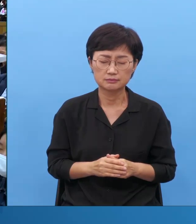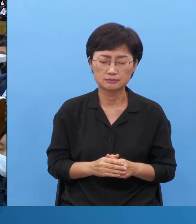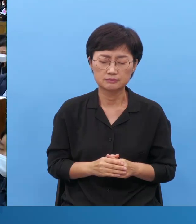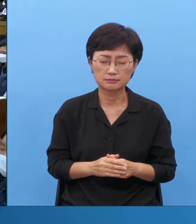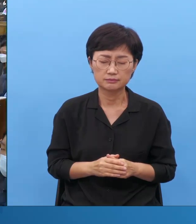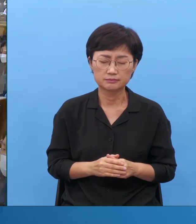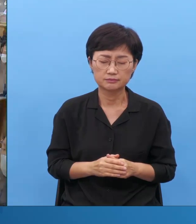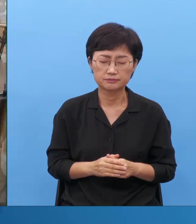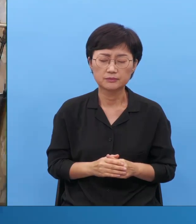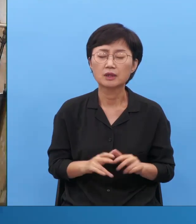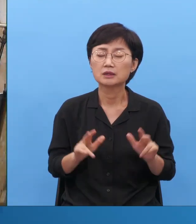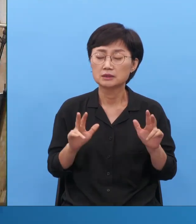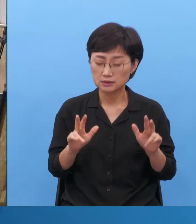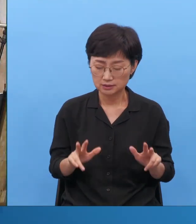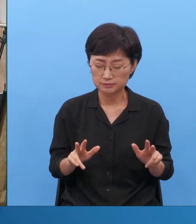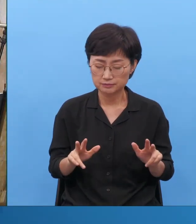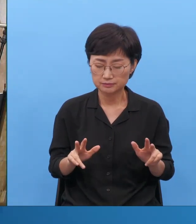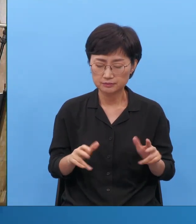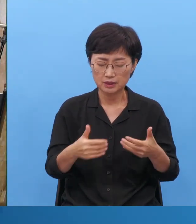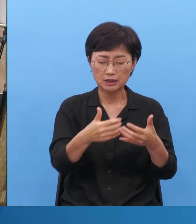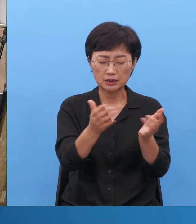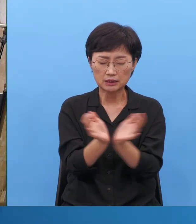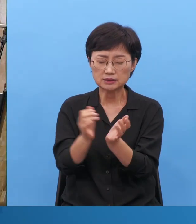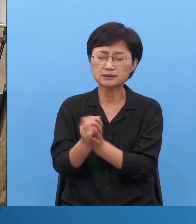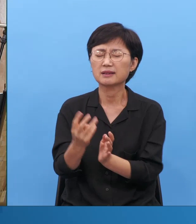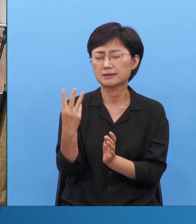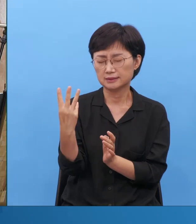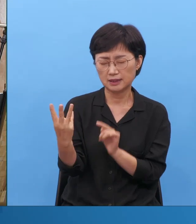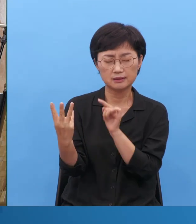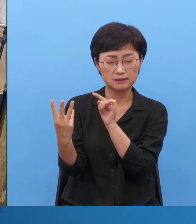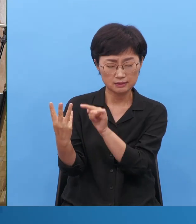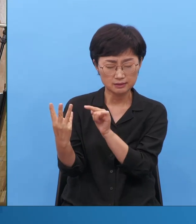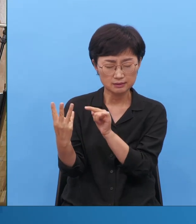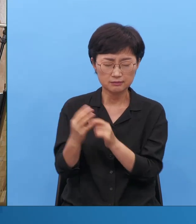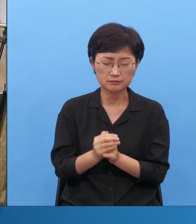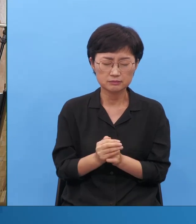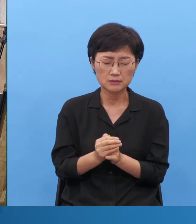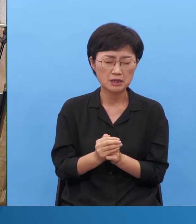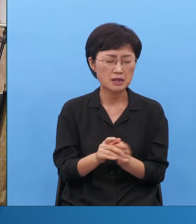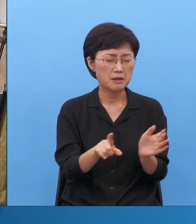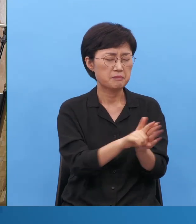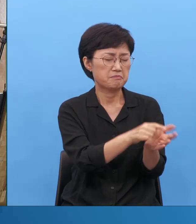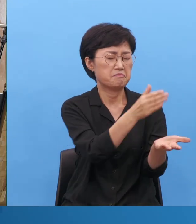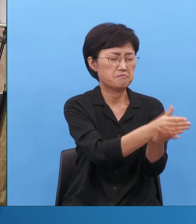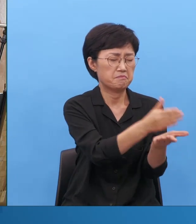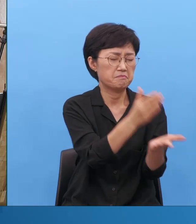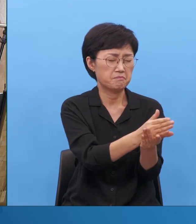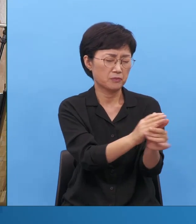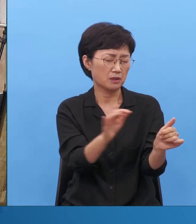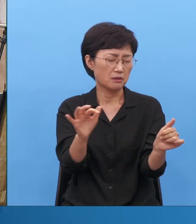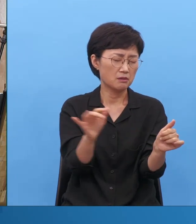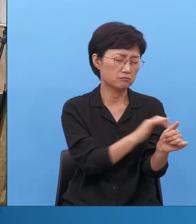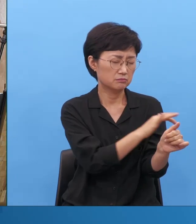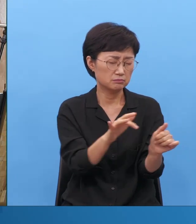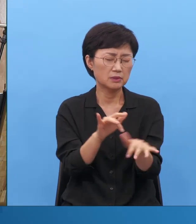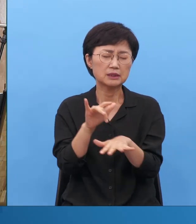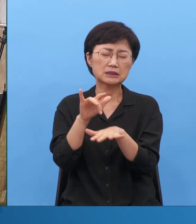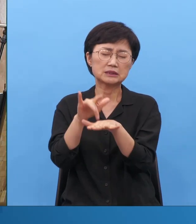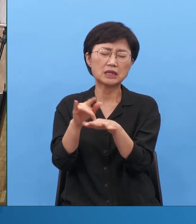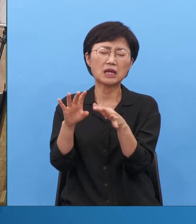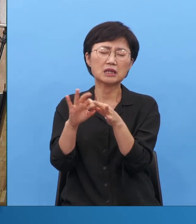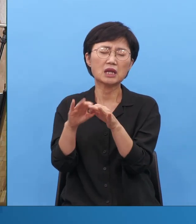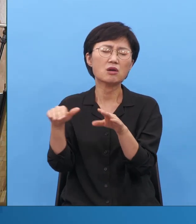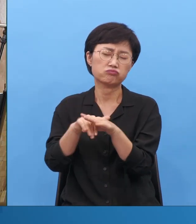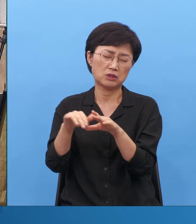success. 지금도 3단체는 사람들이 알지 못하도록 흑암 문화로 시대를 장악하고 세상을